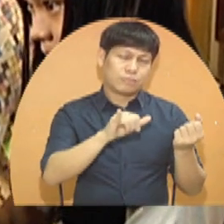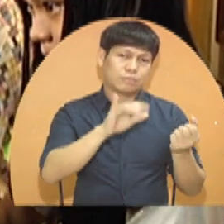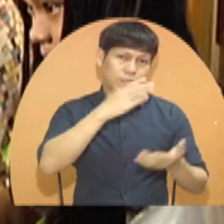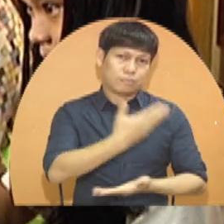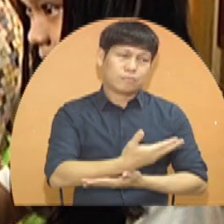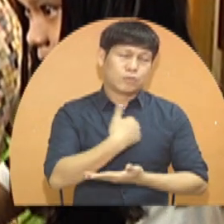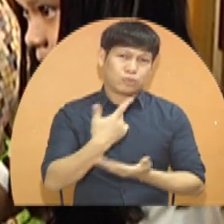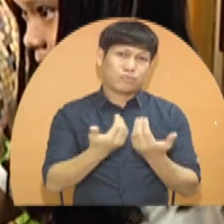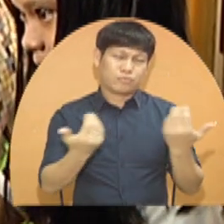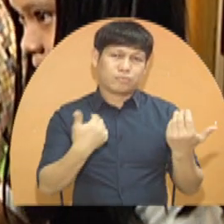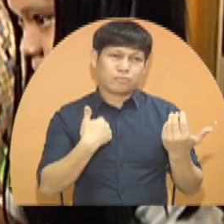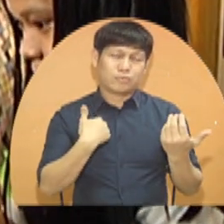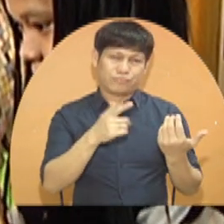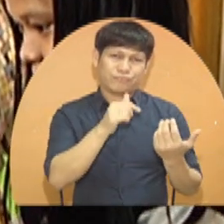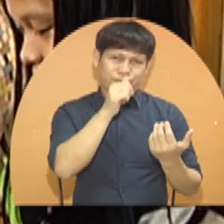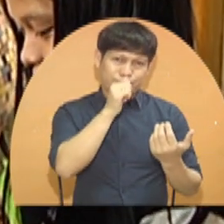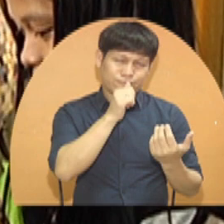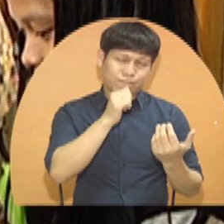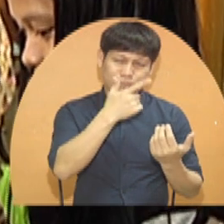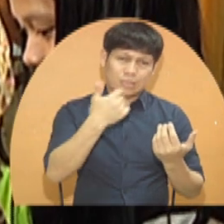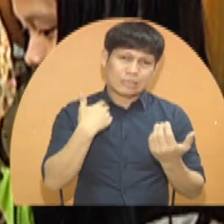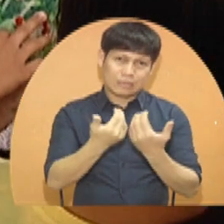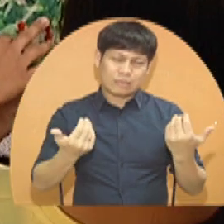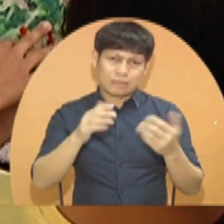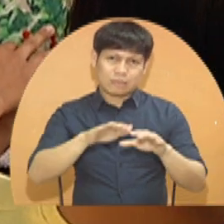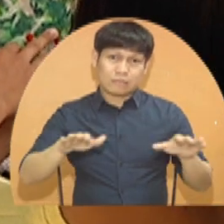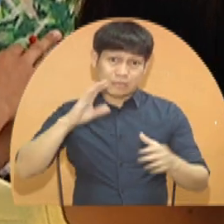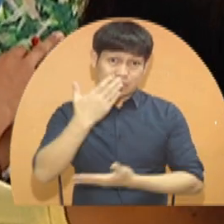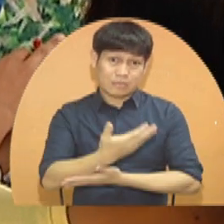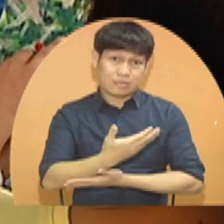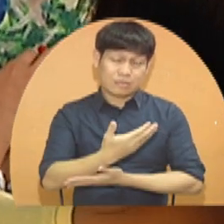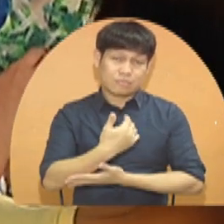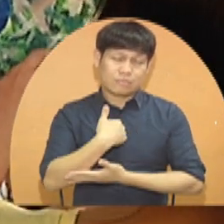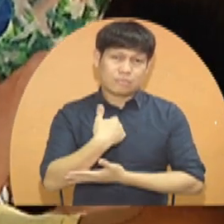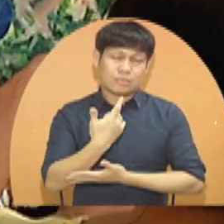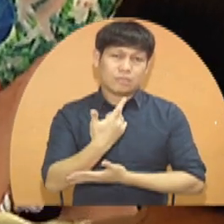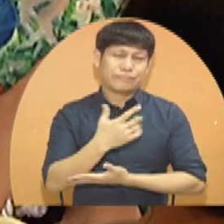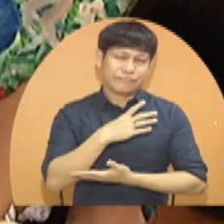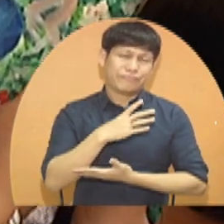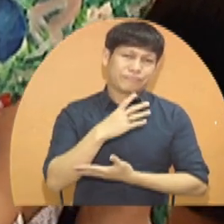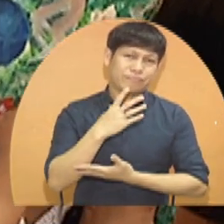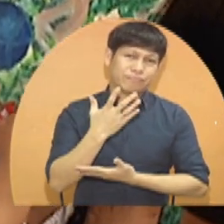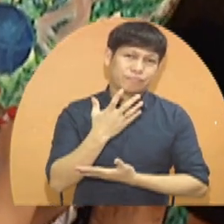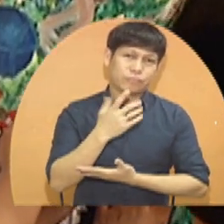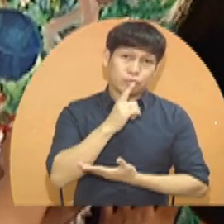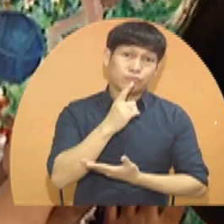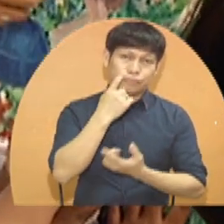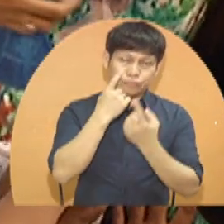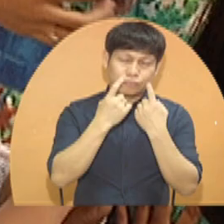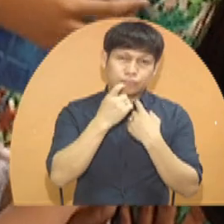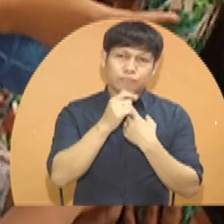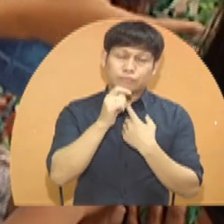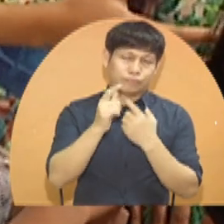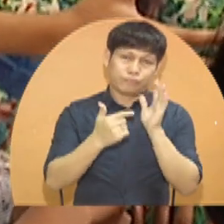sa ibang mga anak, tinatanggap na lamang niya ito dahil sa kanyang kalagayan. Minsan po, pag umiyak